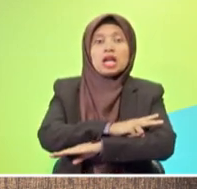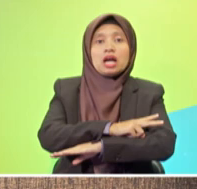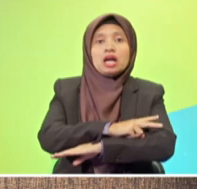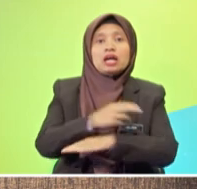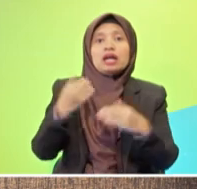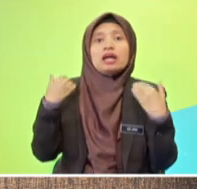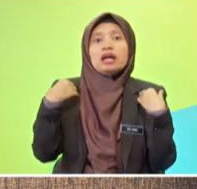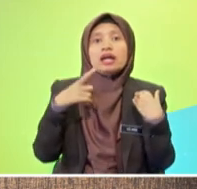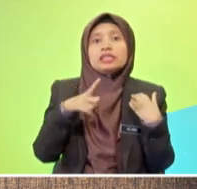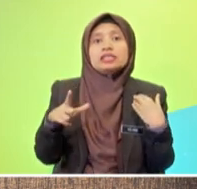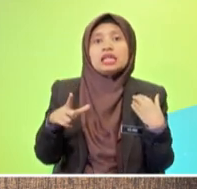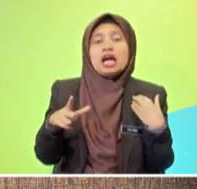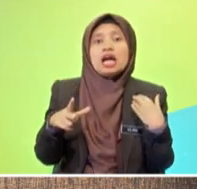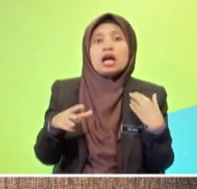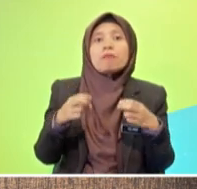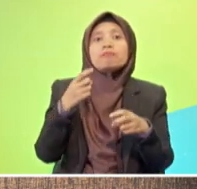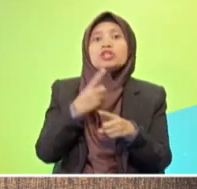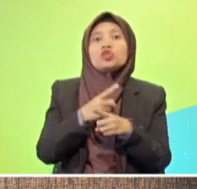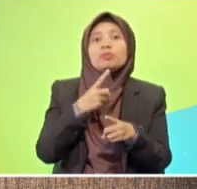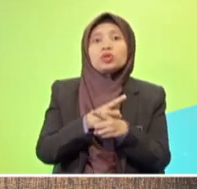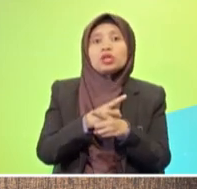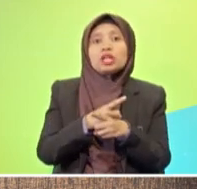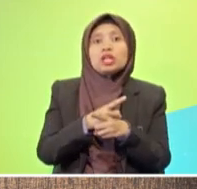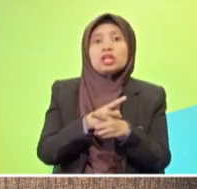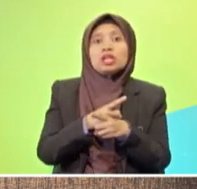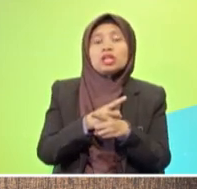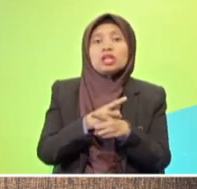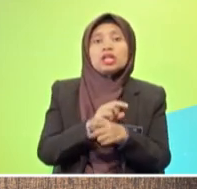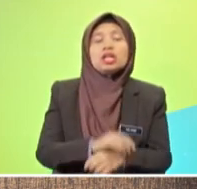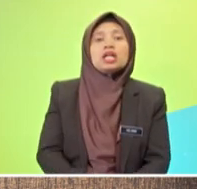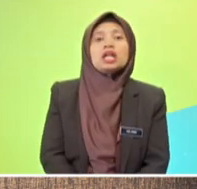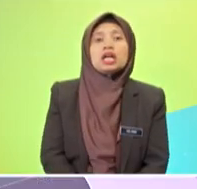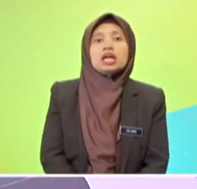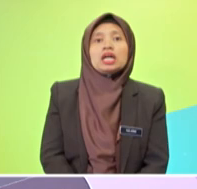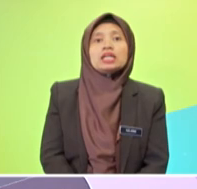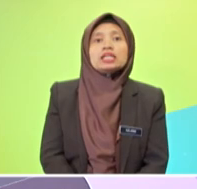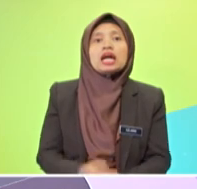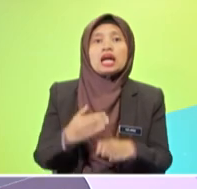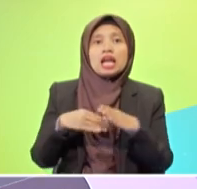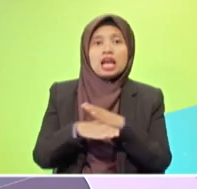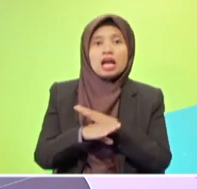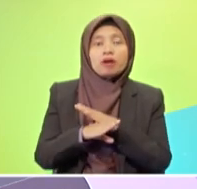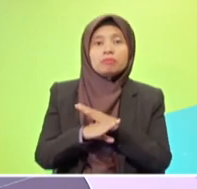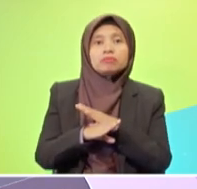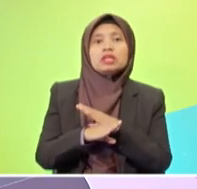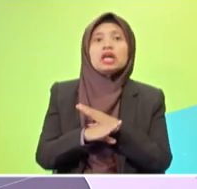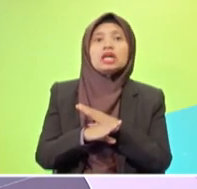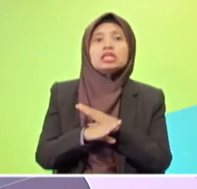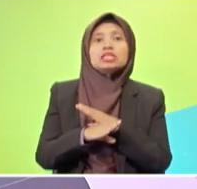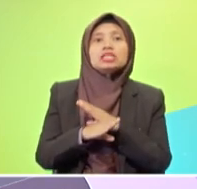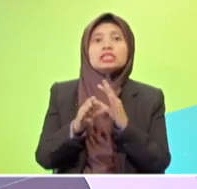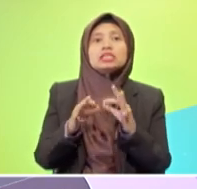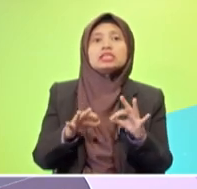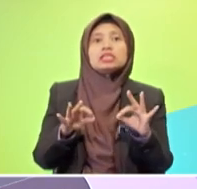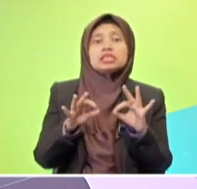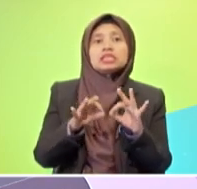bersungguh-sungguh menyelesaikan teka-teki untuk menyelamatkan negerinya Ya baiklah dalam Dadu yang telah gue